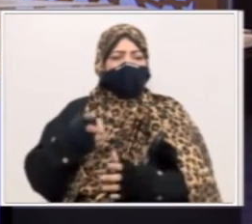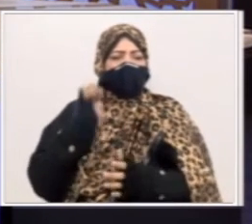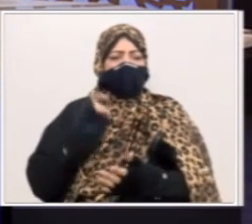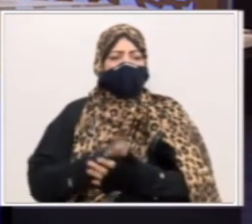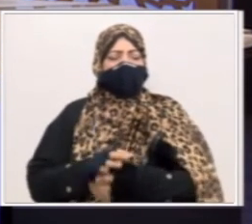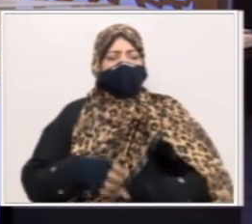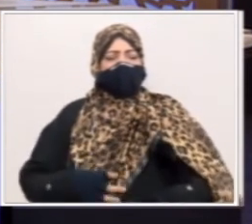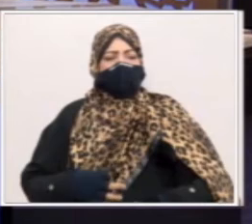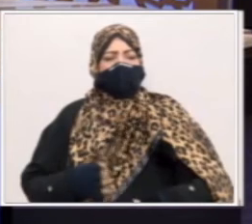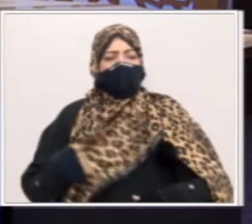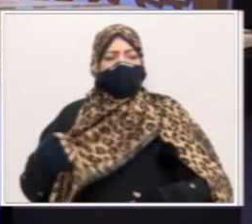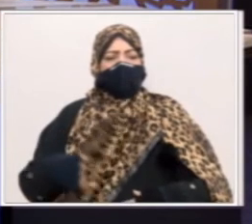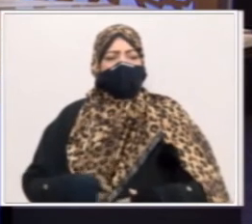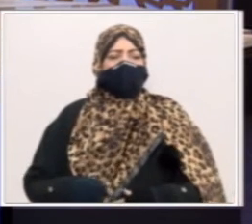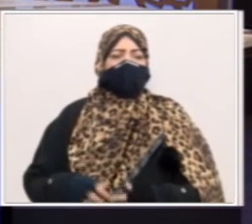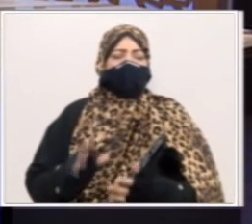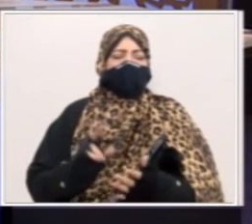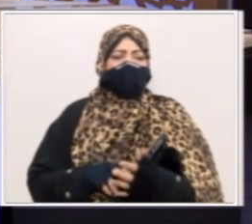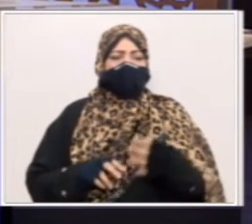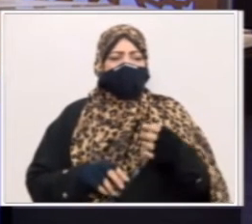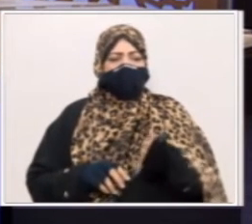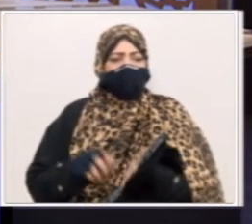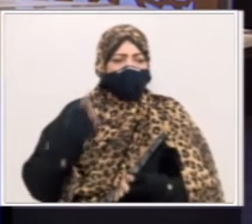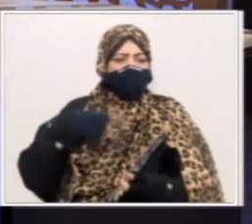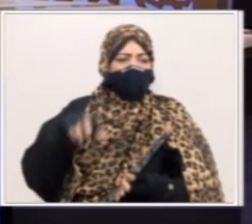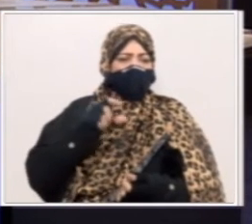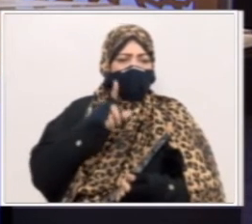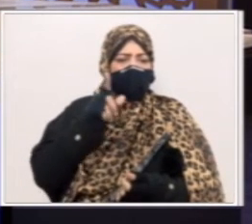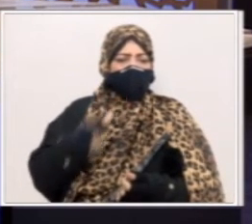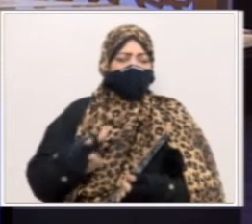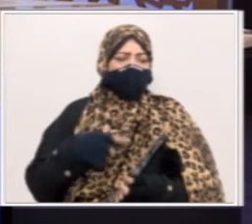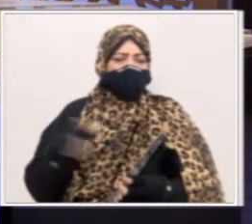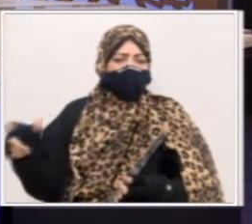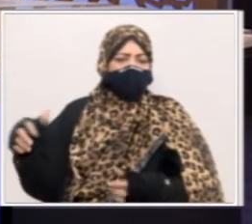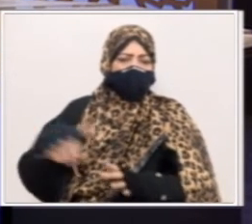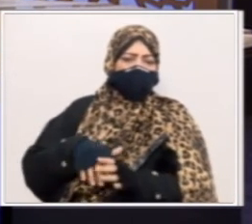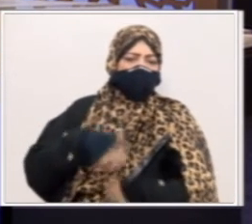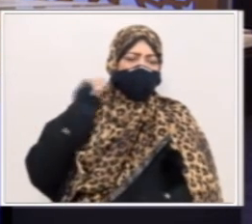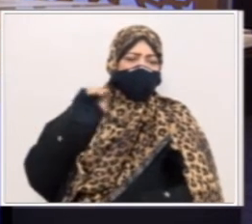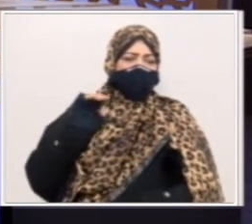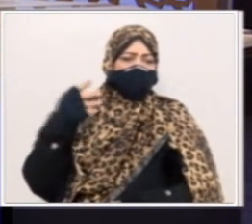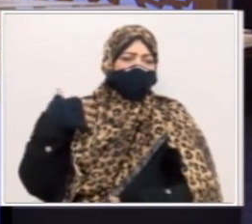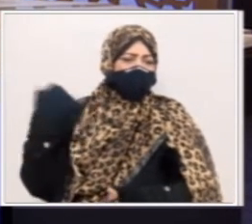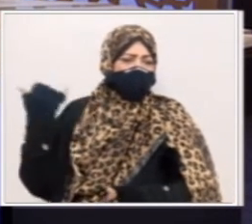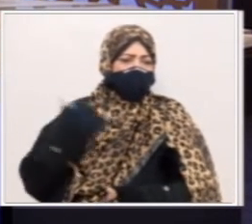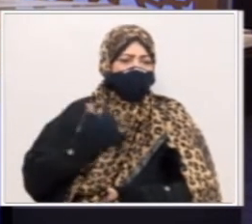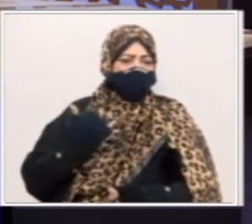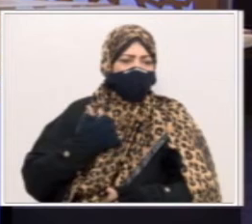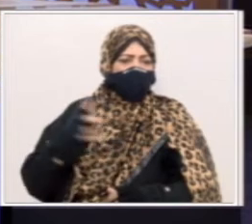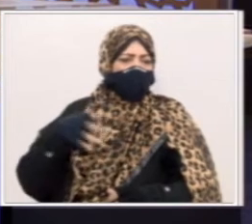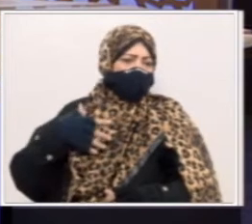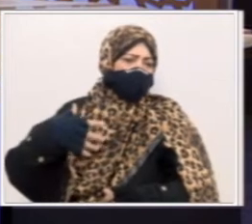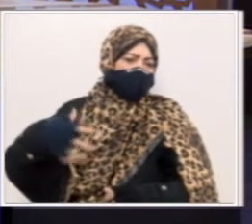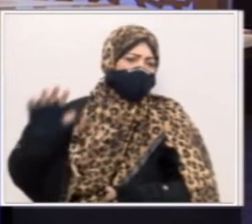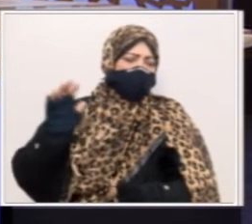سيدته مش هو اللي سيدني، من ناحية زي ما قلت لك ساعدني معاه هلبا. أنا 31 سنة معاه يا شيخ، 31 معاه ما